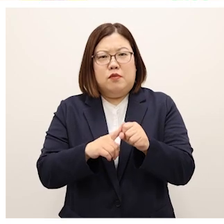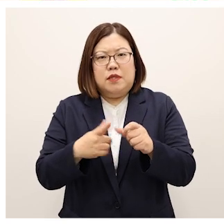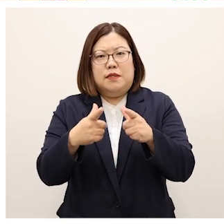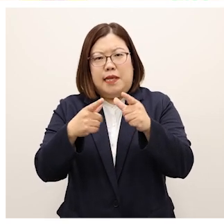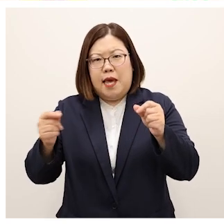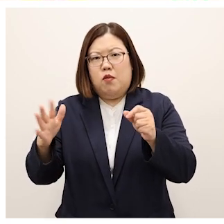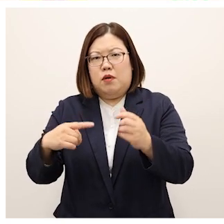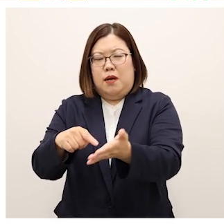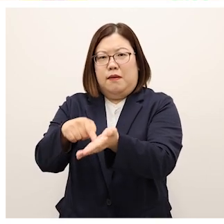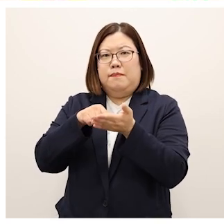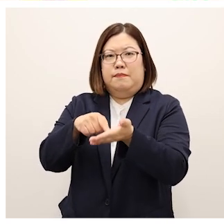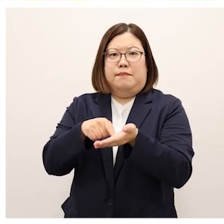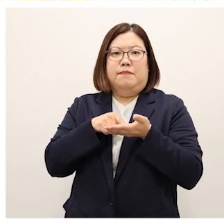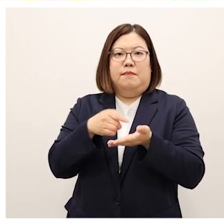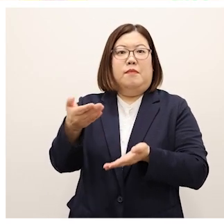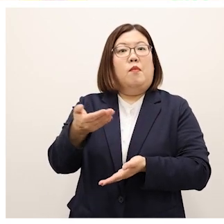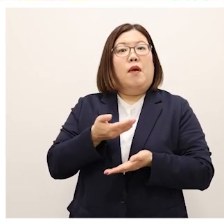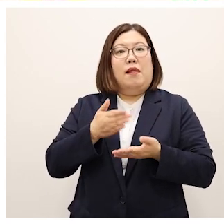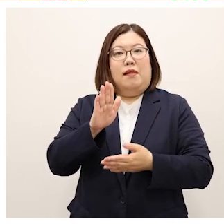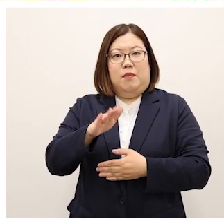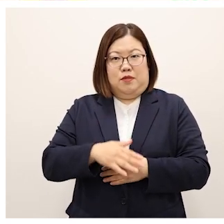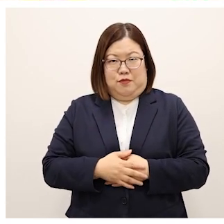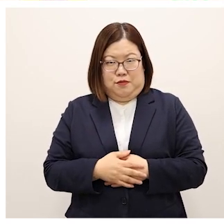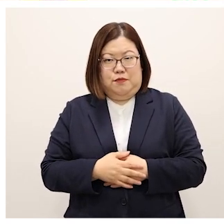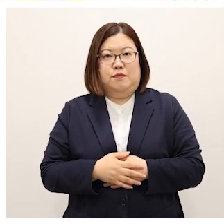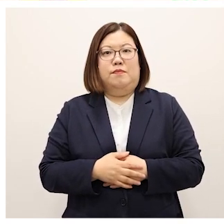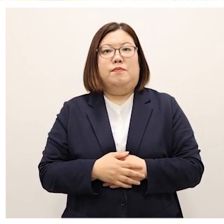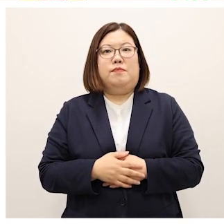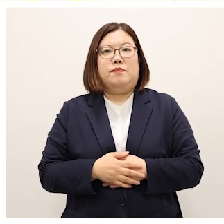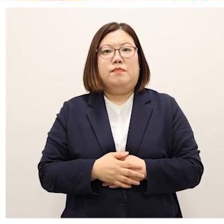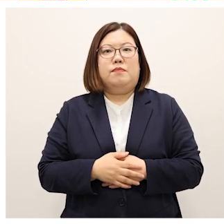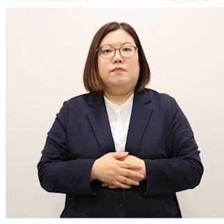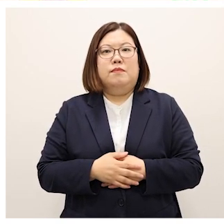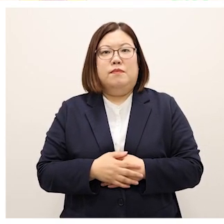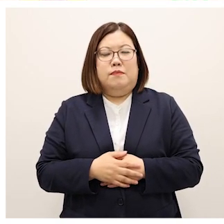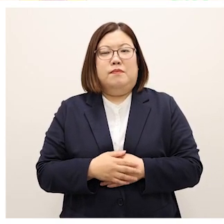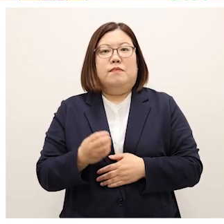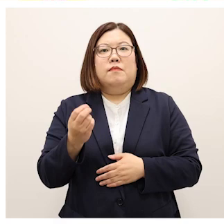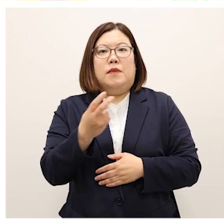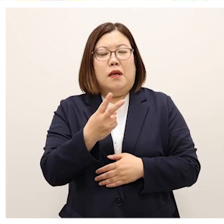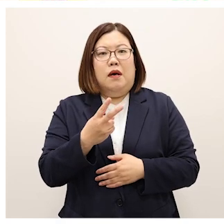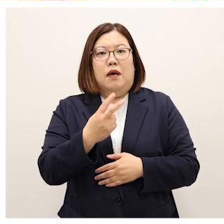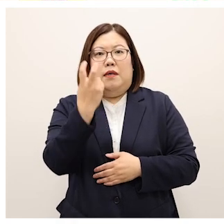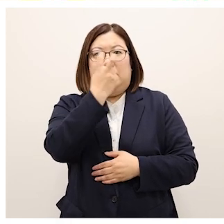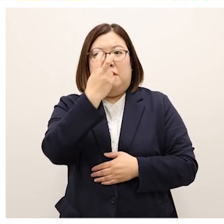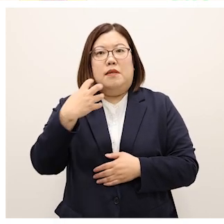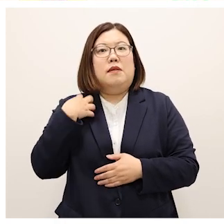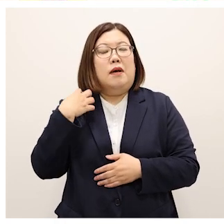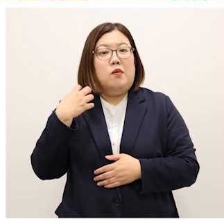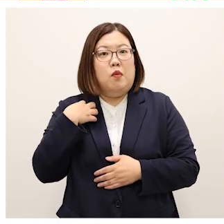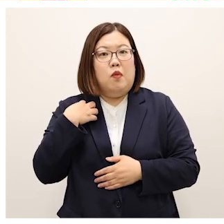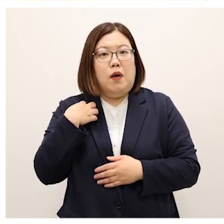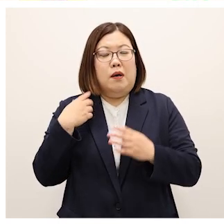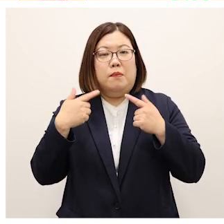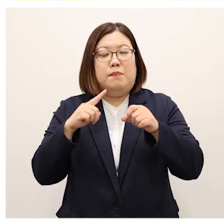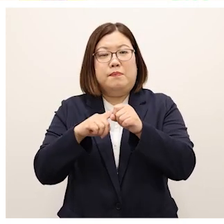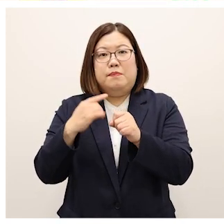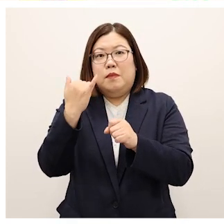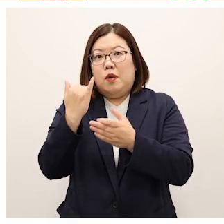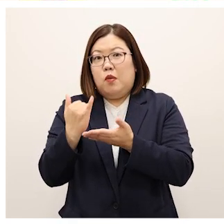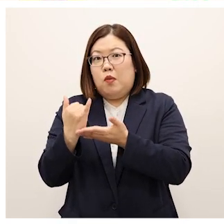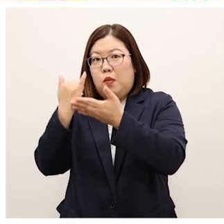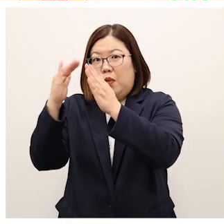いただいておりまして、県内外からお子様からご年配の方まで多くの作品の応募をいただいております